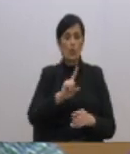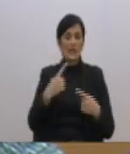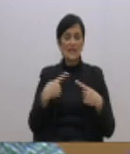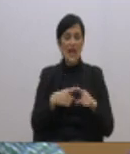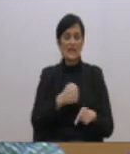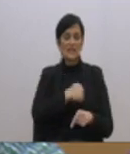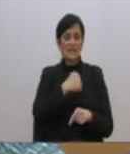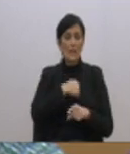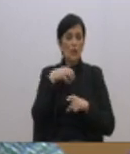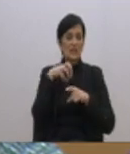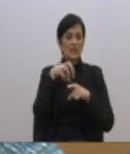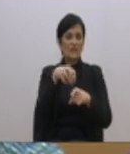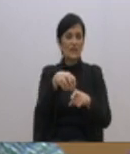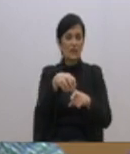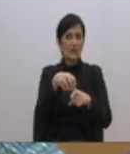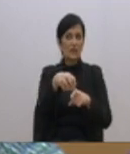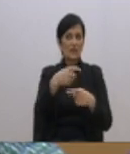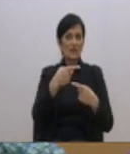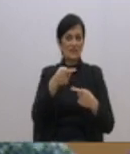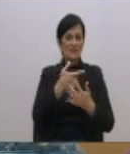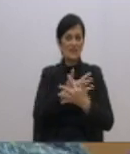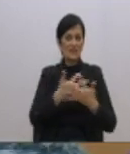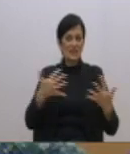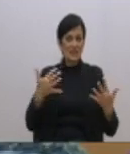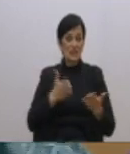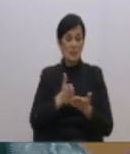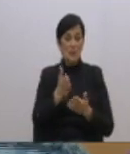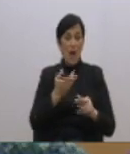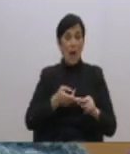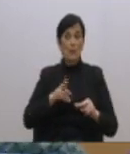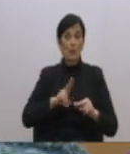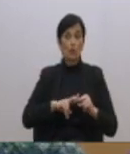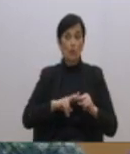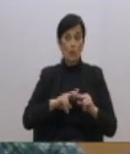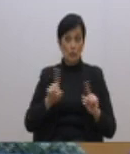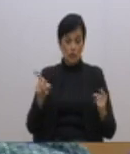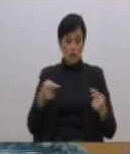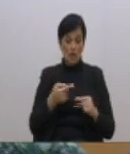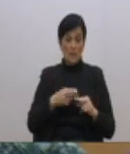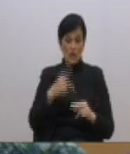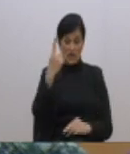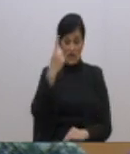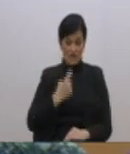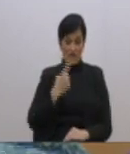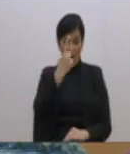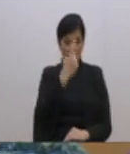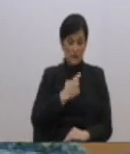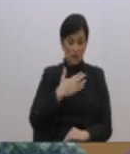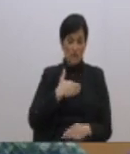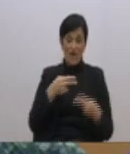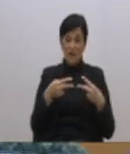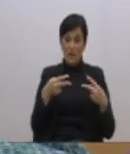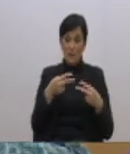სამხედრო ტვირთების გადატანის მიმართულებით. ამიტომ შესაბამისად, სწორედ ამიტომ გვაფრთხილებდნენ ჩვენი პარტნიორები, რომ